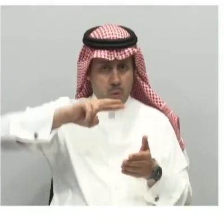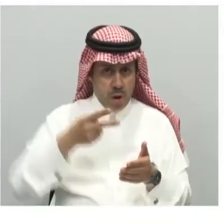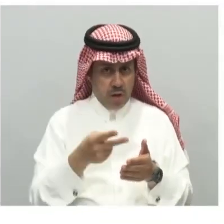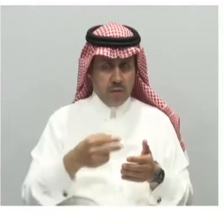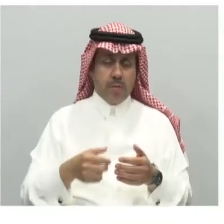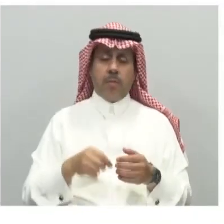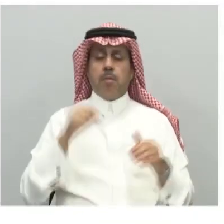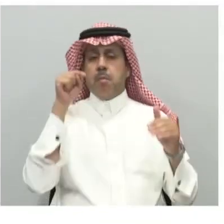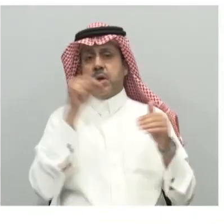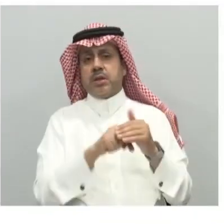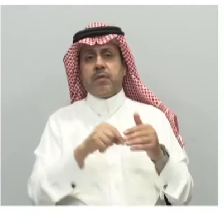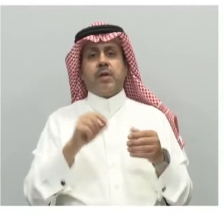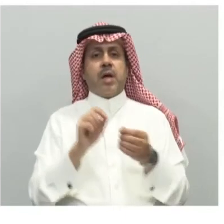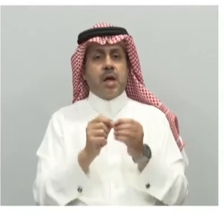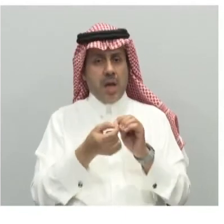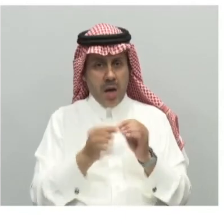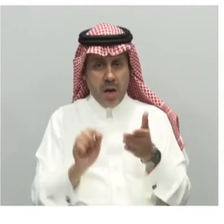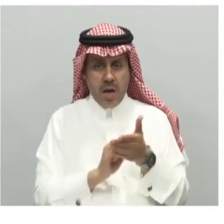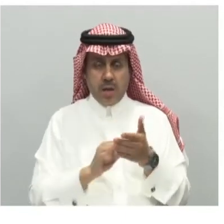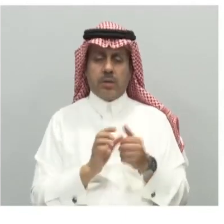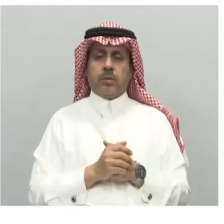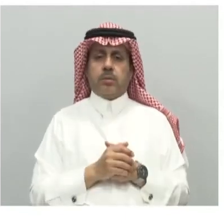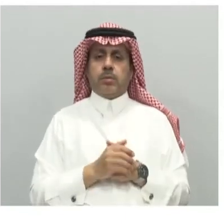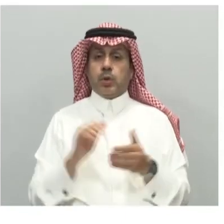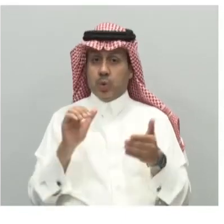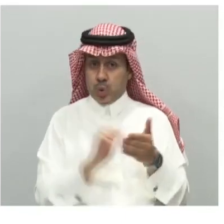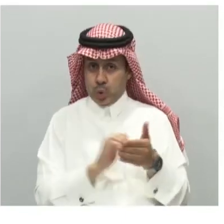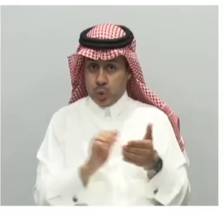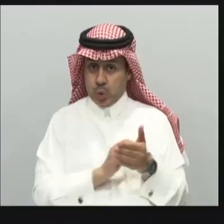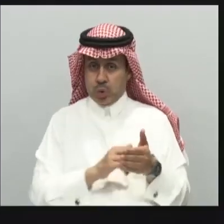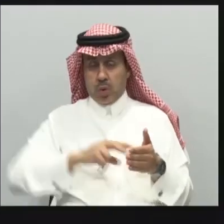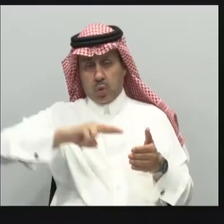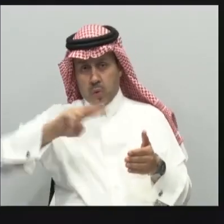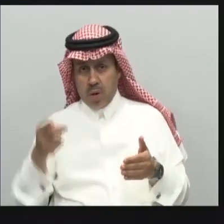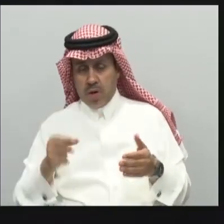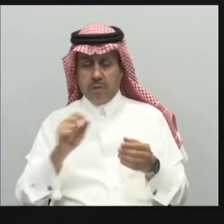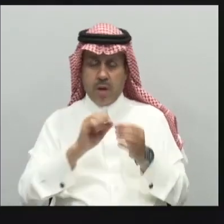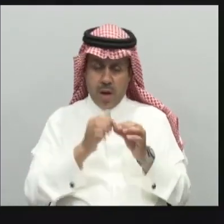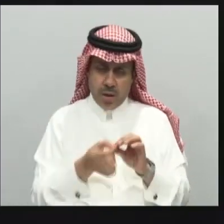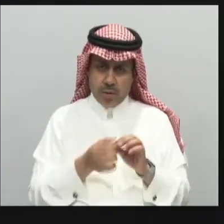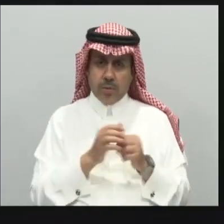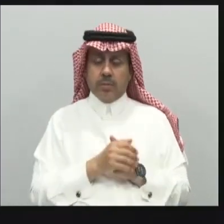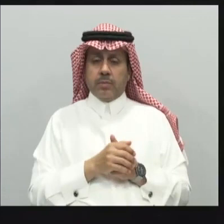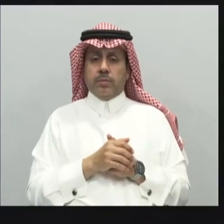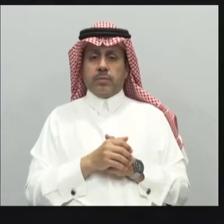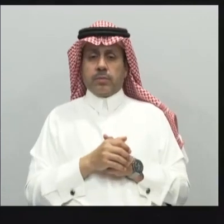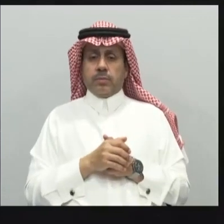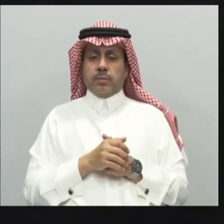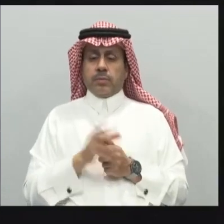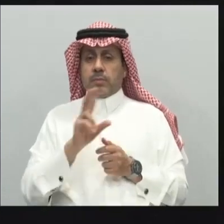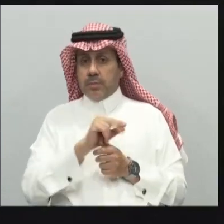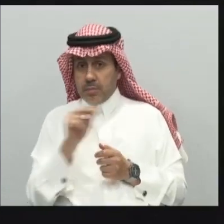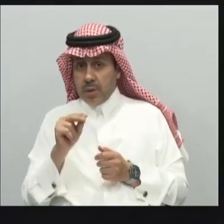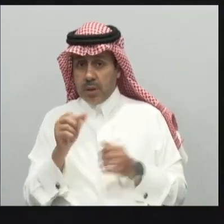للمقصود من العقد هناك شروط تخالف العقد ومقتضاء العقد مثل ان